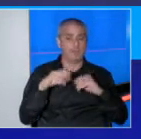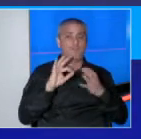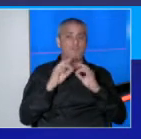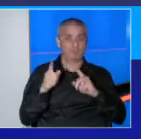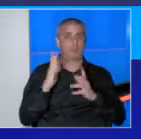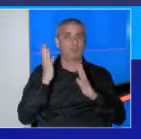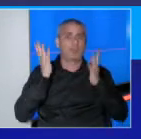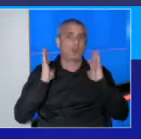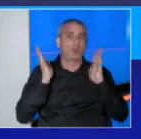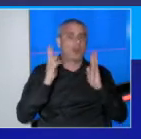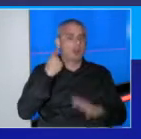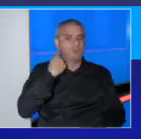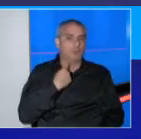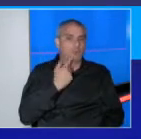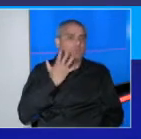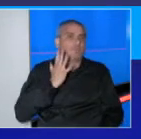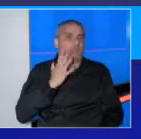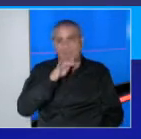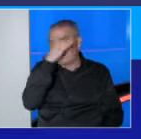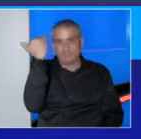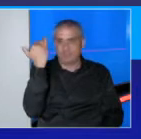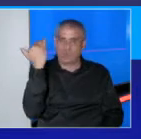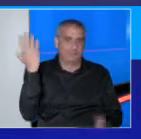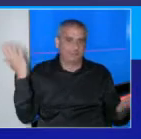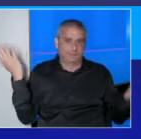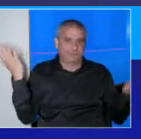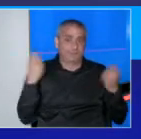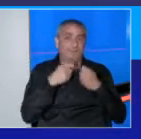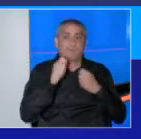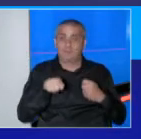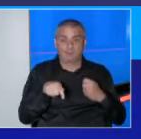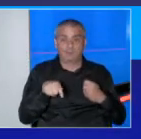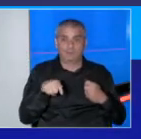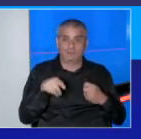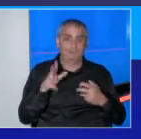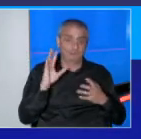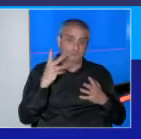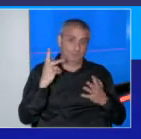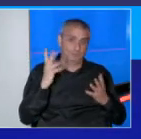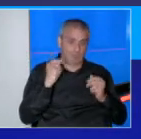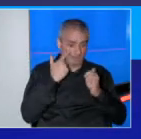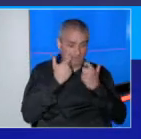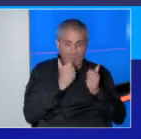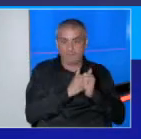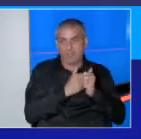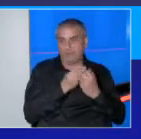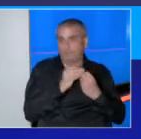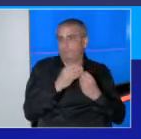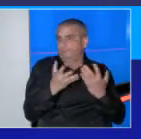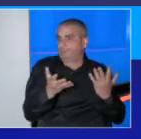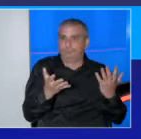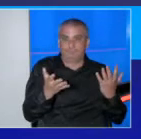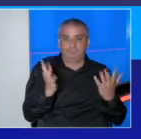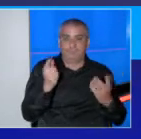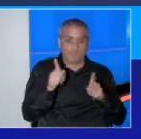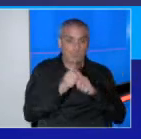וברשת נהיה כל כך מושחת וכל כך ככה קיצוני, שחברי כנסת נאלצים להיות עם הבטחה, אז ככה זה עוד מה שנקרא, אם